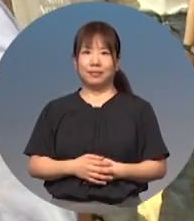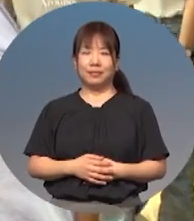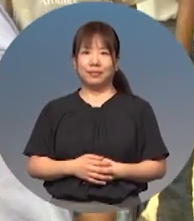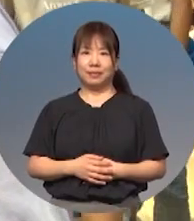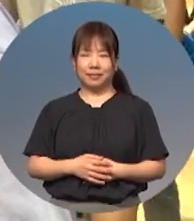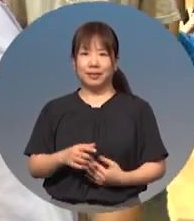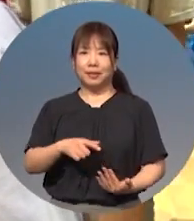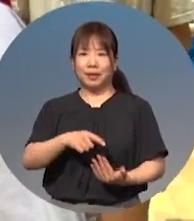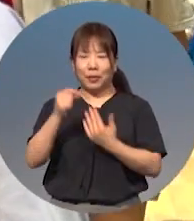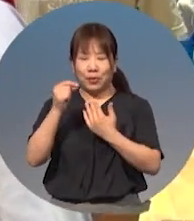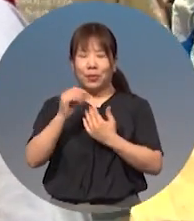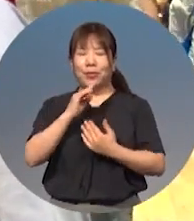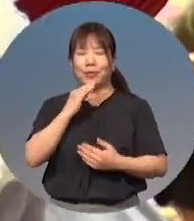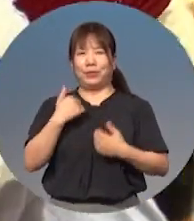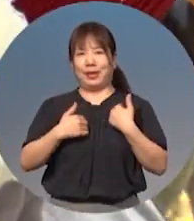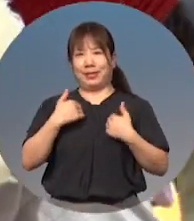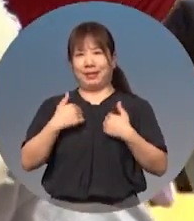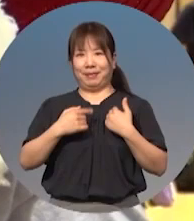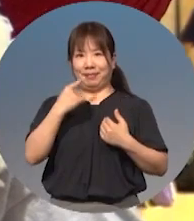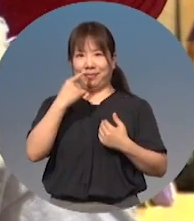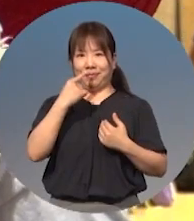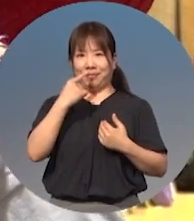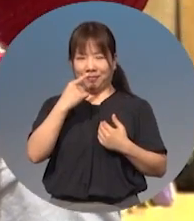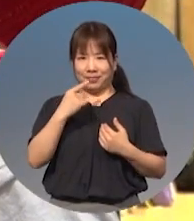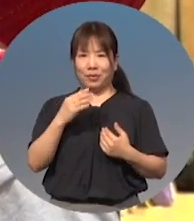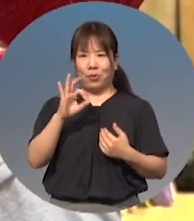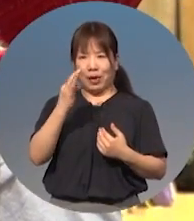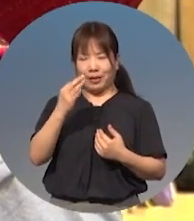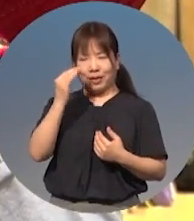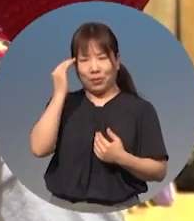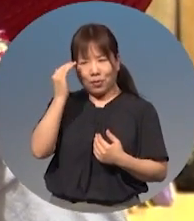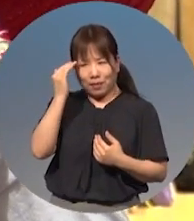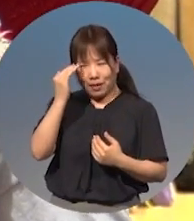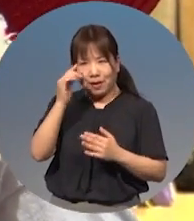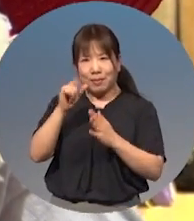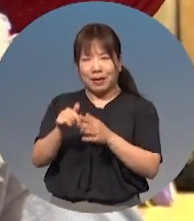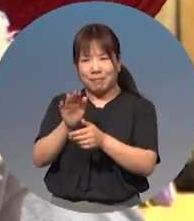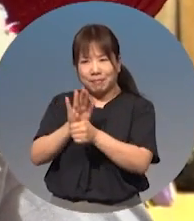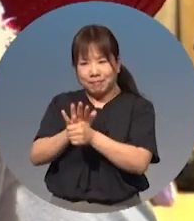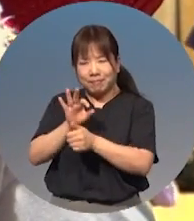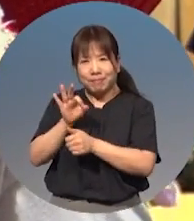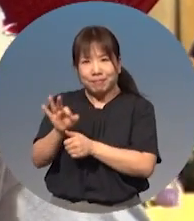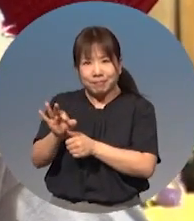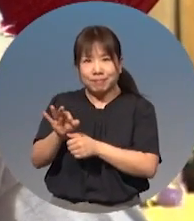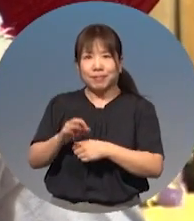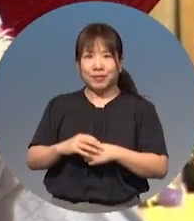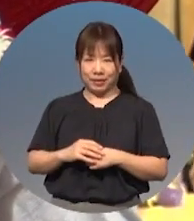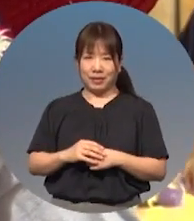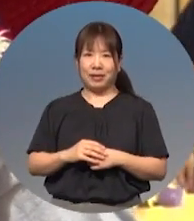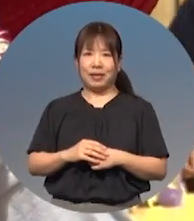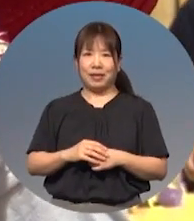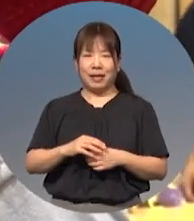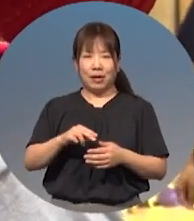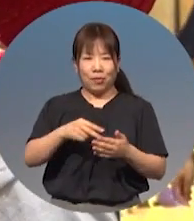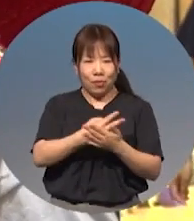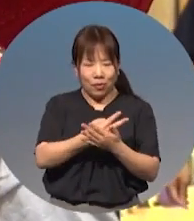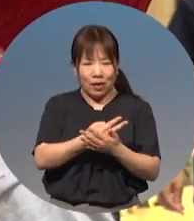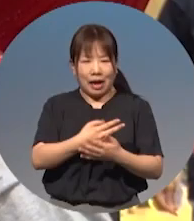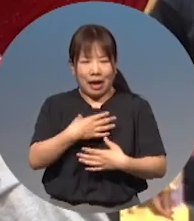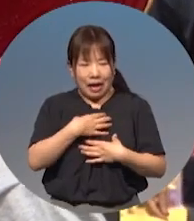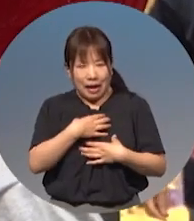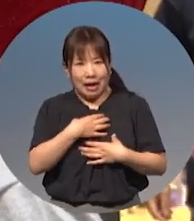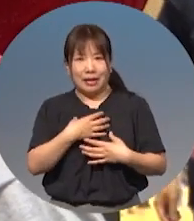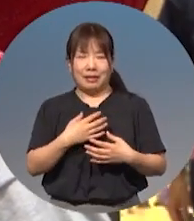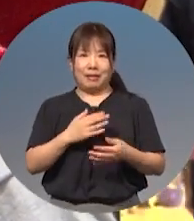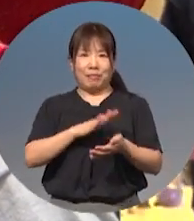とても嬉しかったですお金に困ったりしてたから貸してあげたり転んでたりしたら病院に